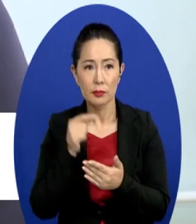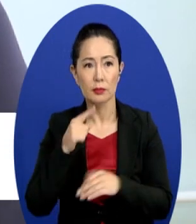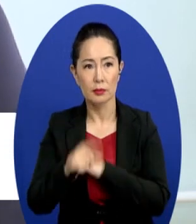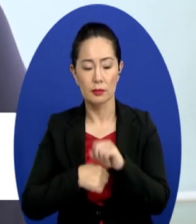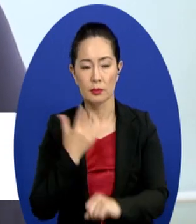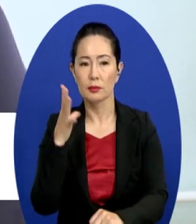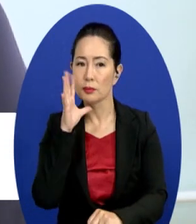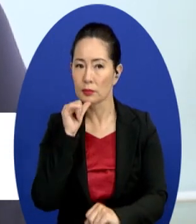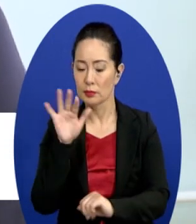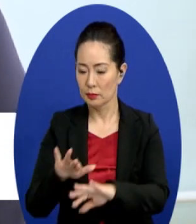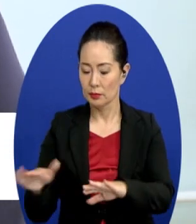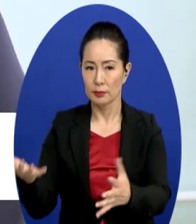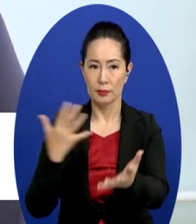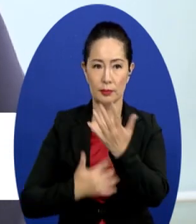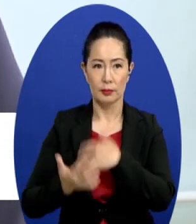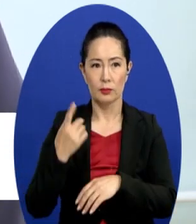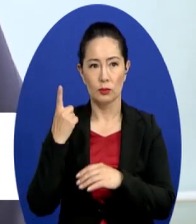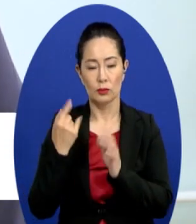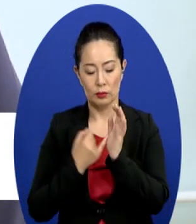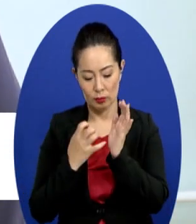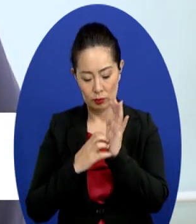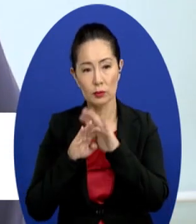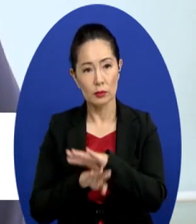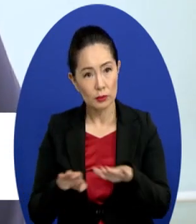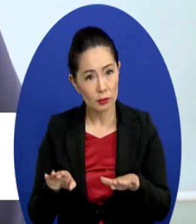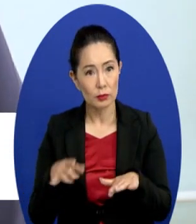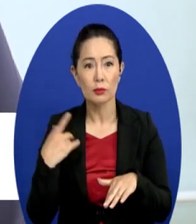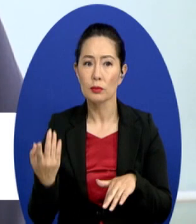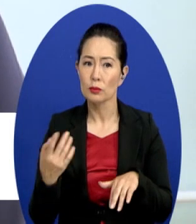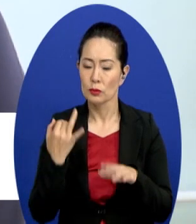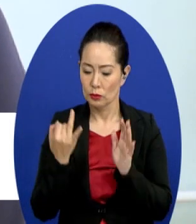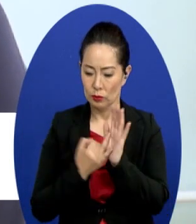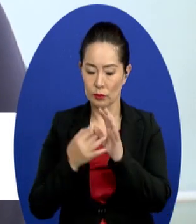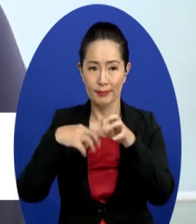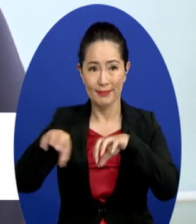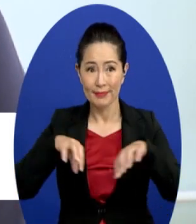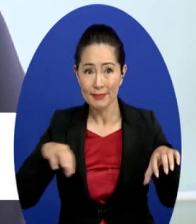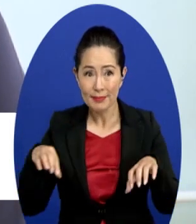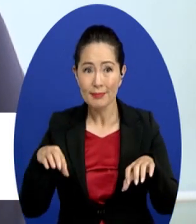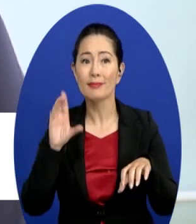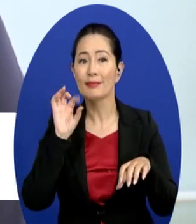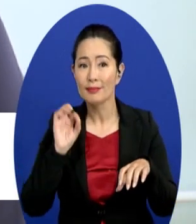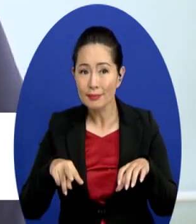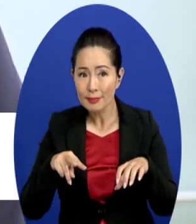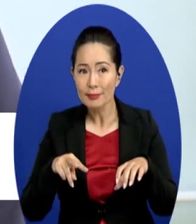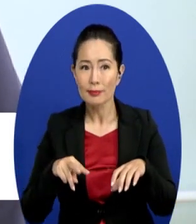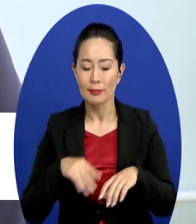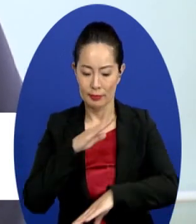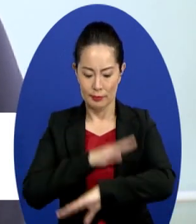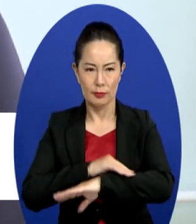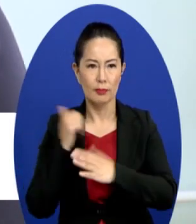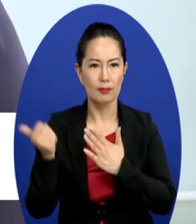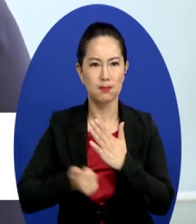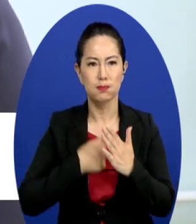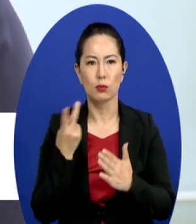5 настай хүүхд маань 169 хүүхд байгаа. Энэ хүүхдээ бид нэр 7 бүлгээр ингээд хуваахад ингээд одоо нэг ангид үргэлт 20